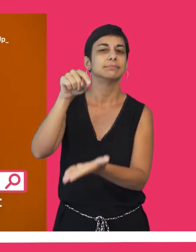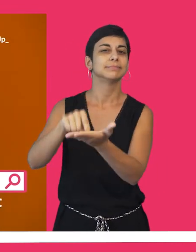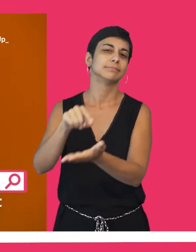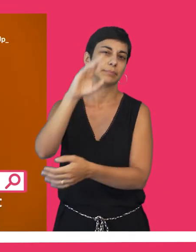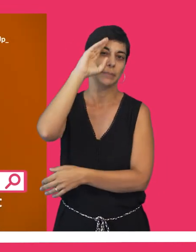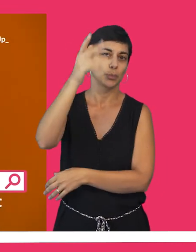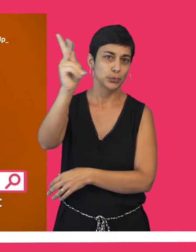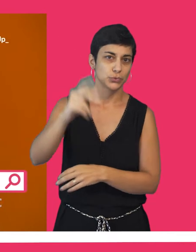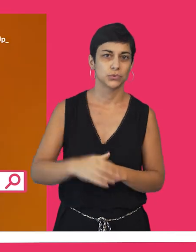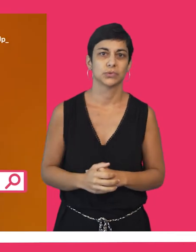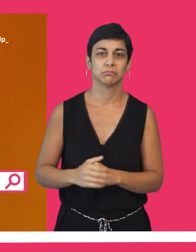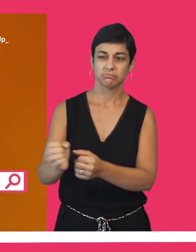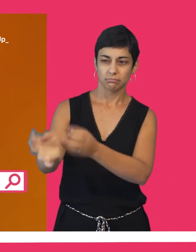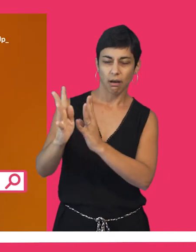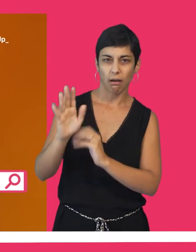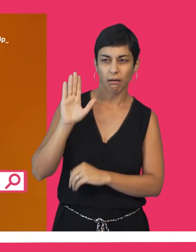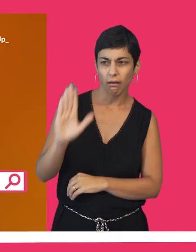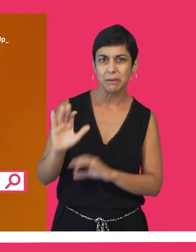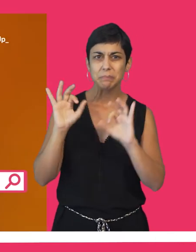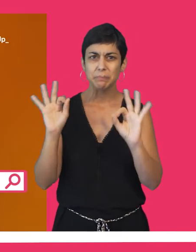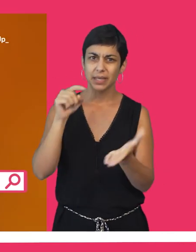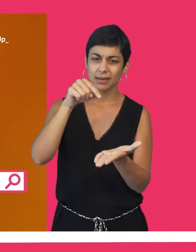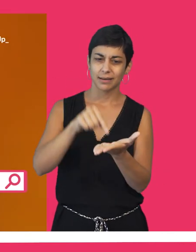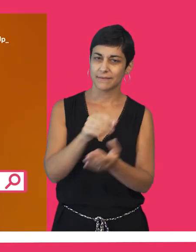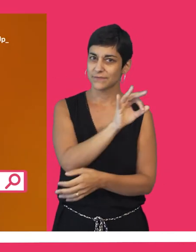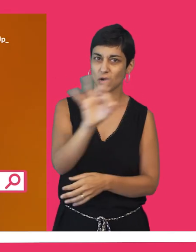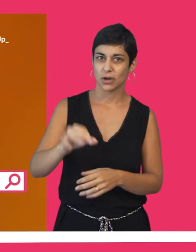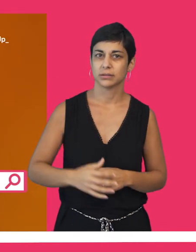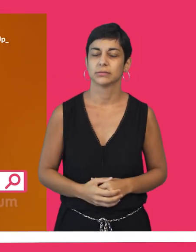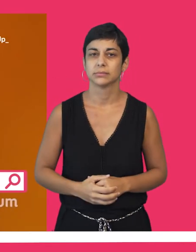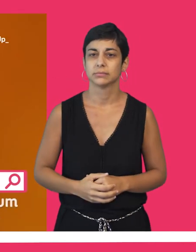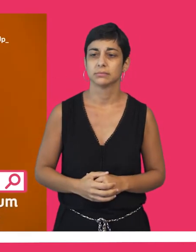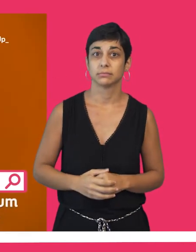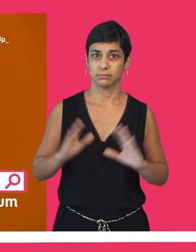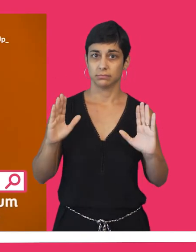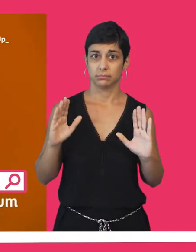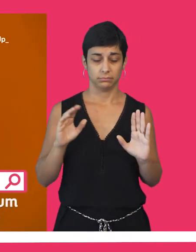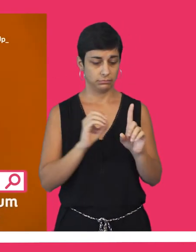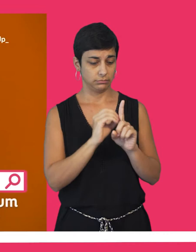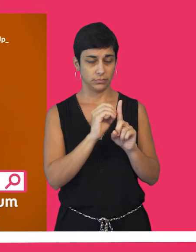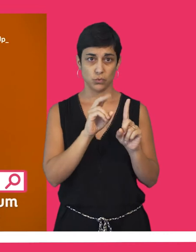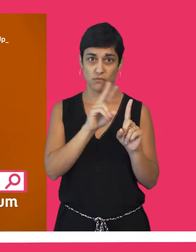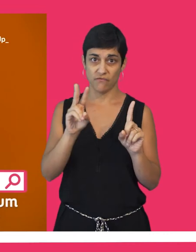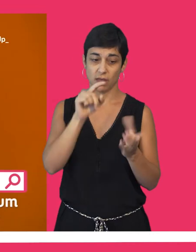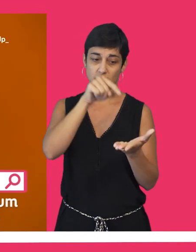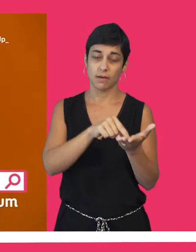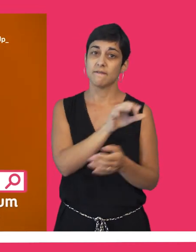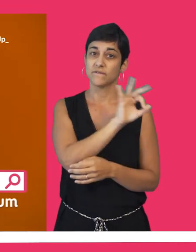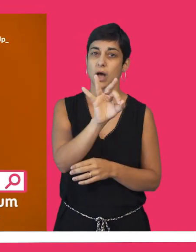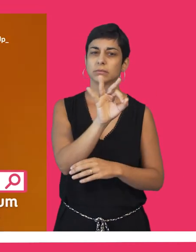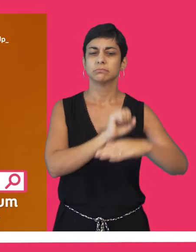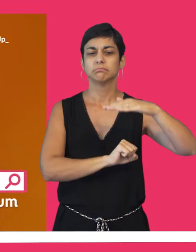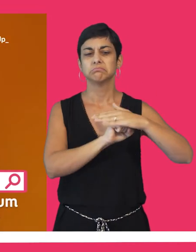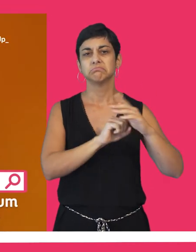de métropole en particulier se comportent comme s'ils étaient en France. Or, les indices d'UV en France sont